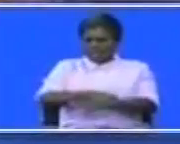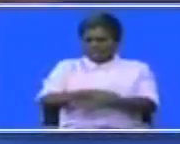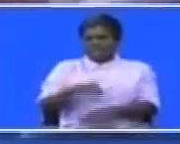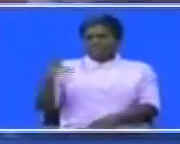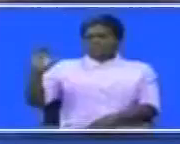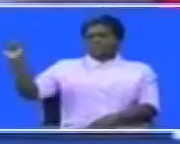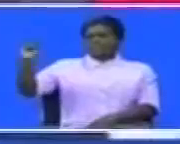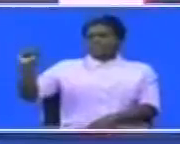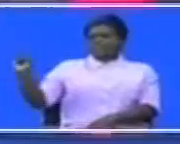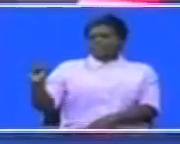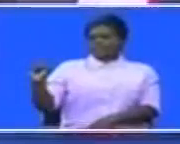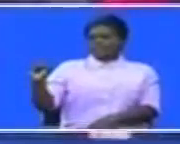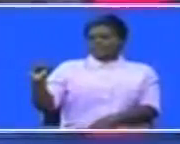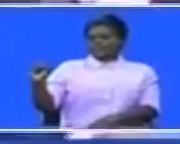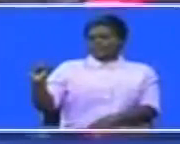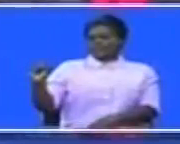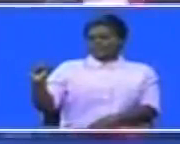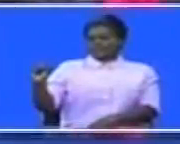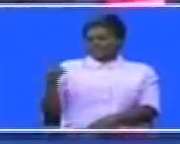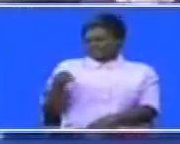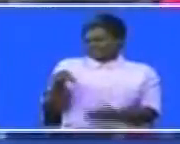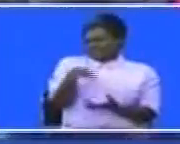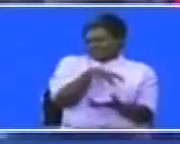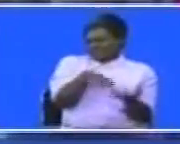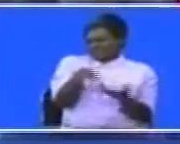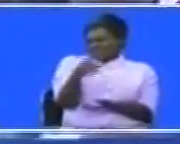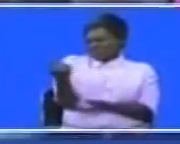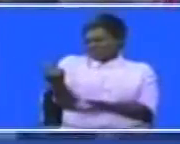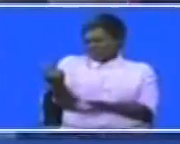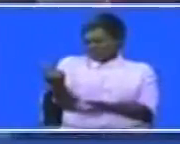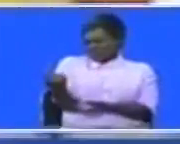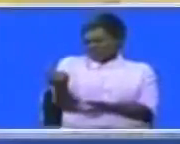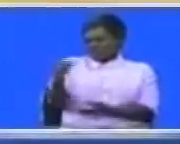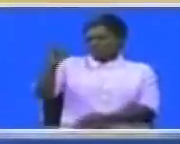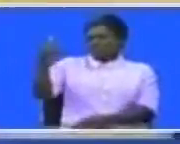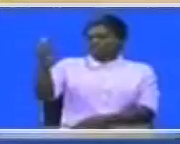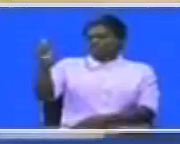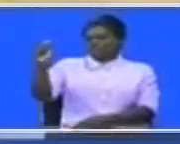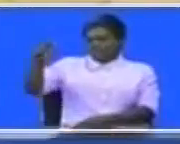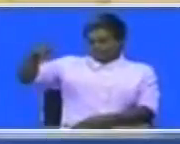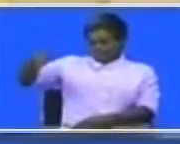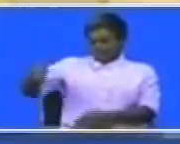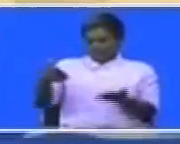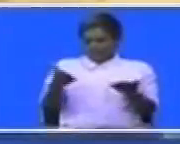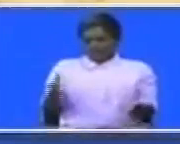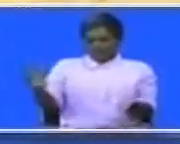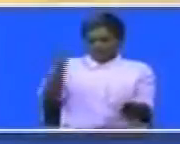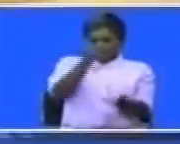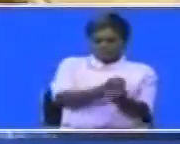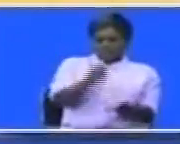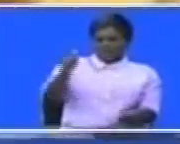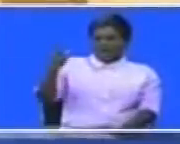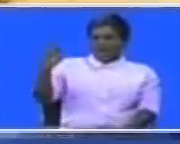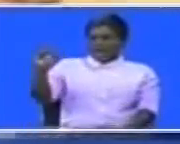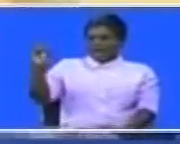na Rais Uhuru Kenyatta unaleta utata zaidi katika hesabu za Jubilee ambayo tayari imemteua Aaron